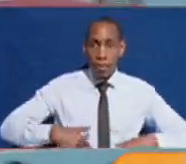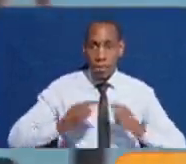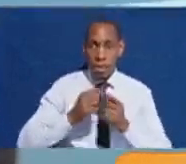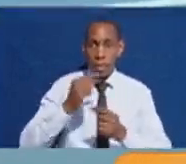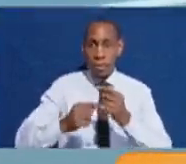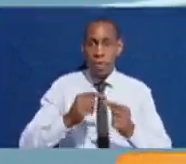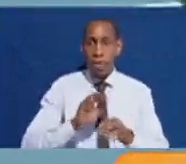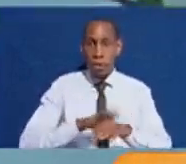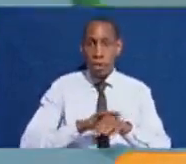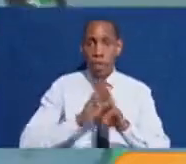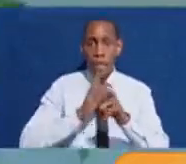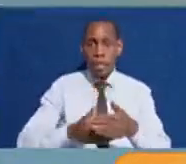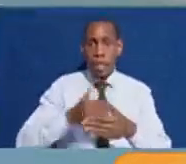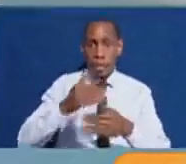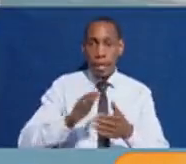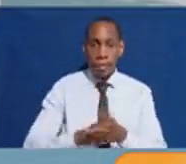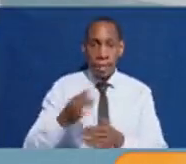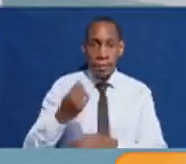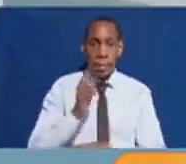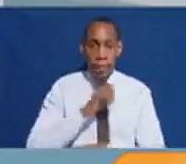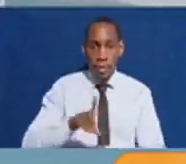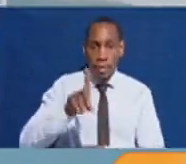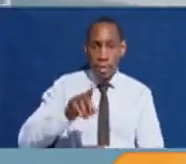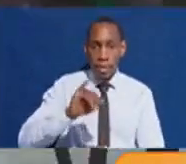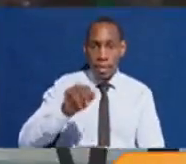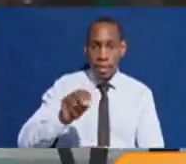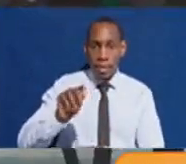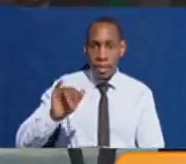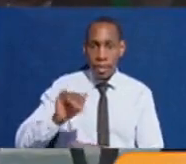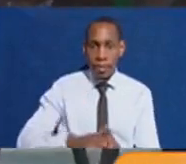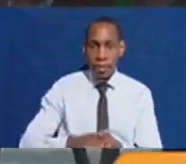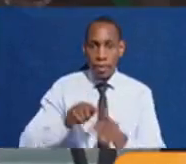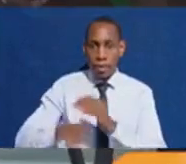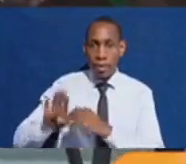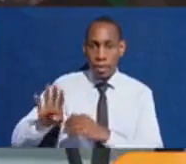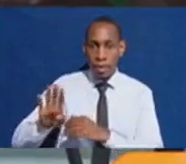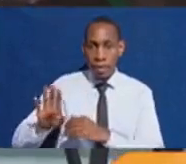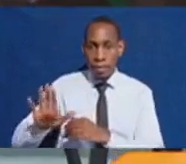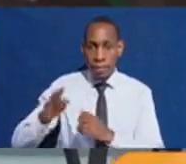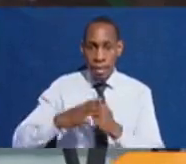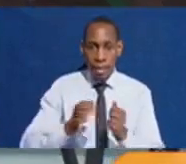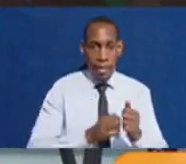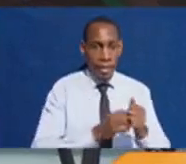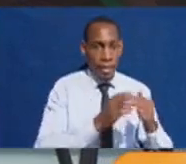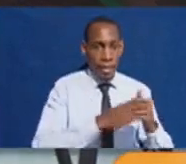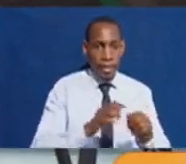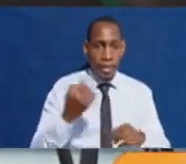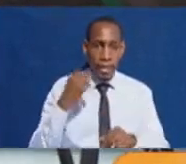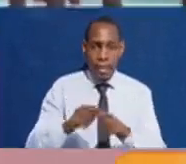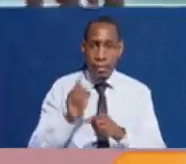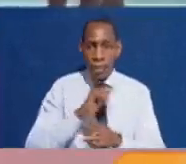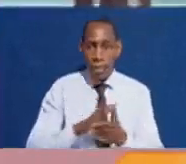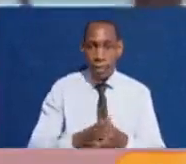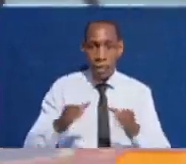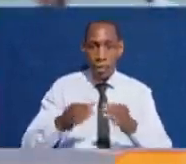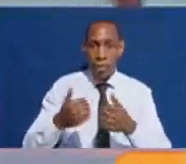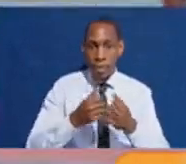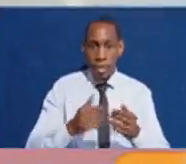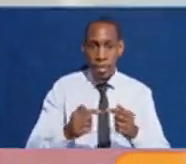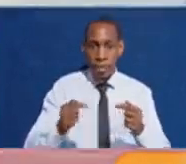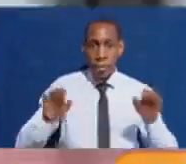wameendeleza matokeo mazuri baada ya kuwapiku Djibouti mabao 59-11 hapo jana na watakamilisha mechi zao za makundi dhidi